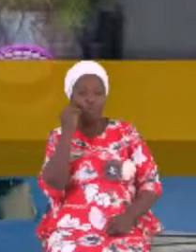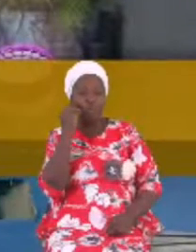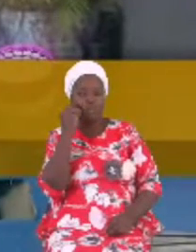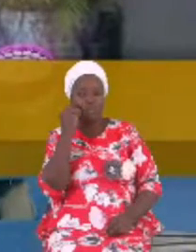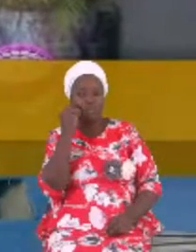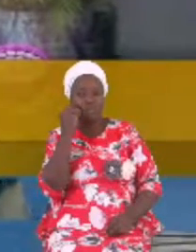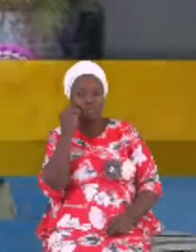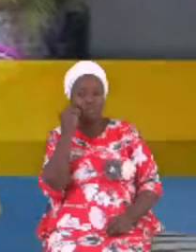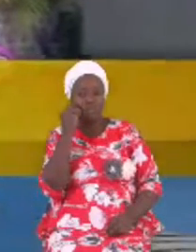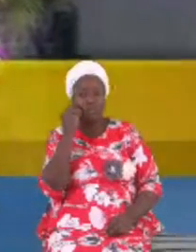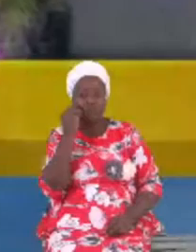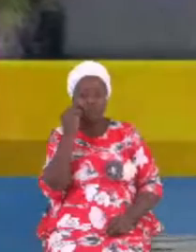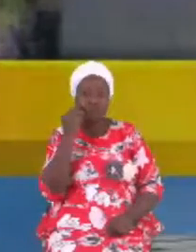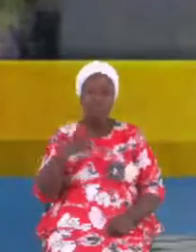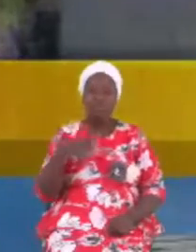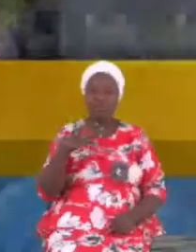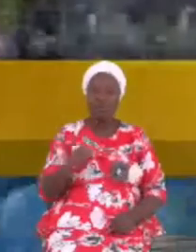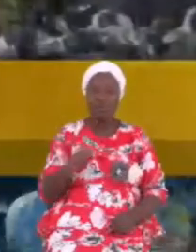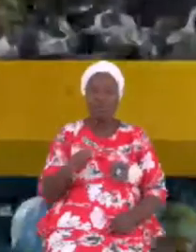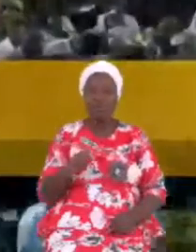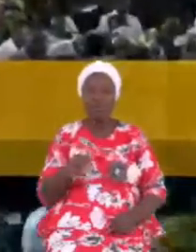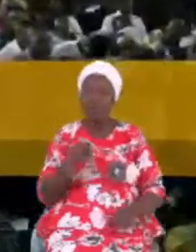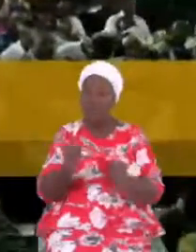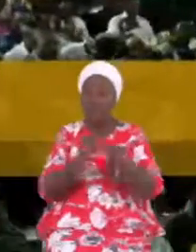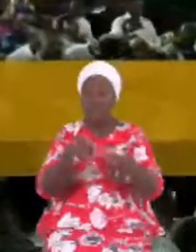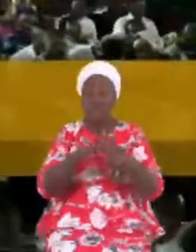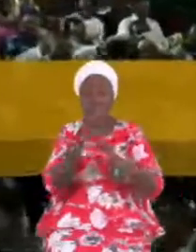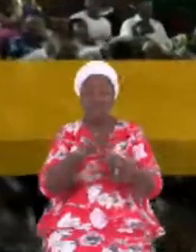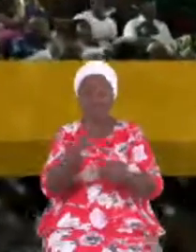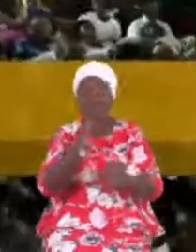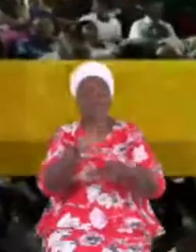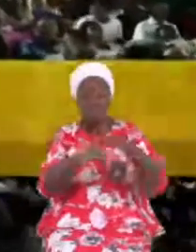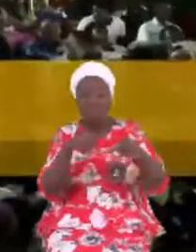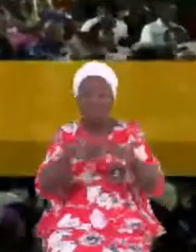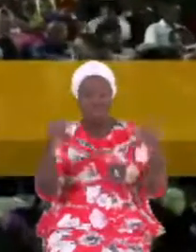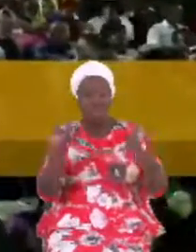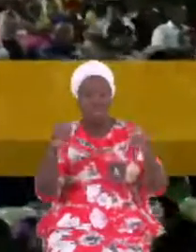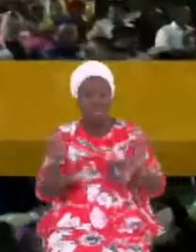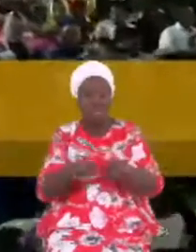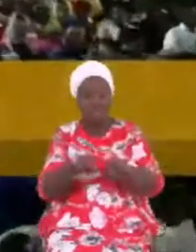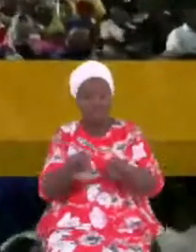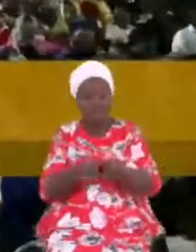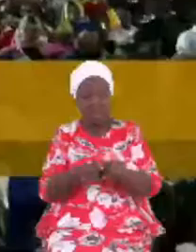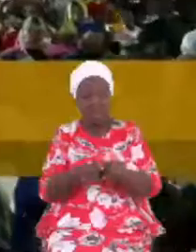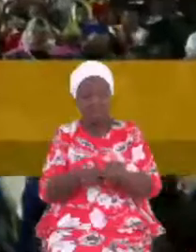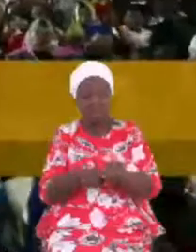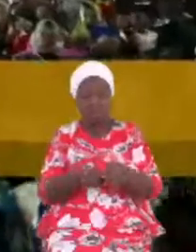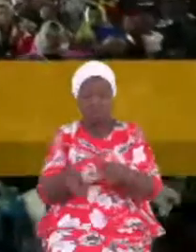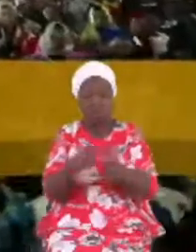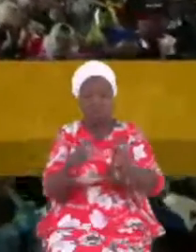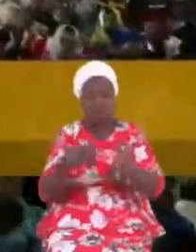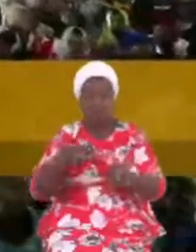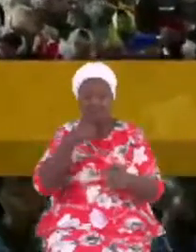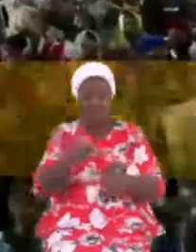Le monde entier ne marche pas dans la même direction. Nous ne marchons pas dans les mêmes